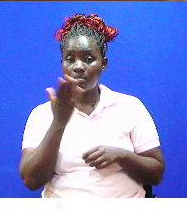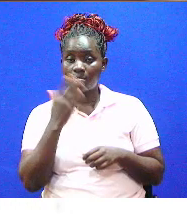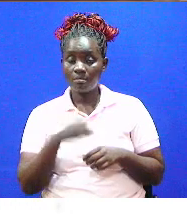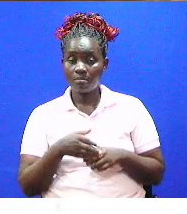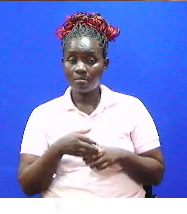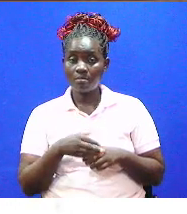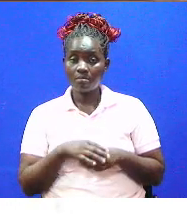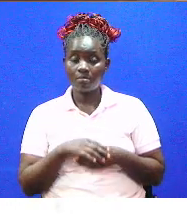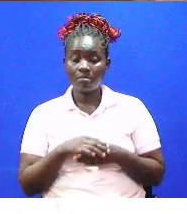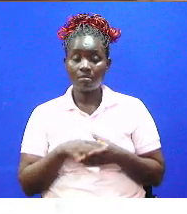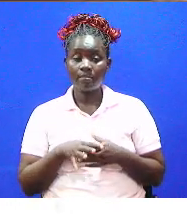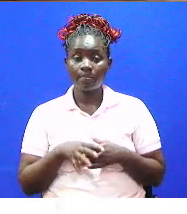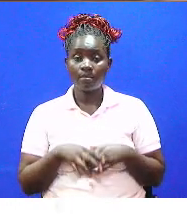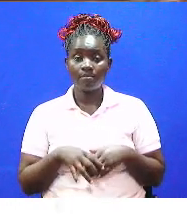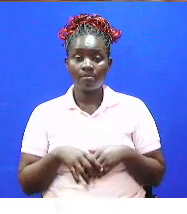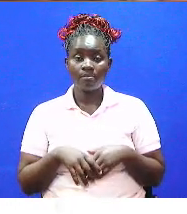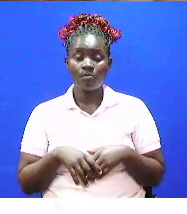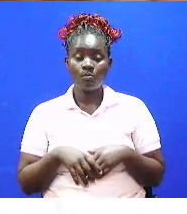ratusikitu la Kisii